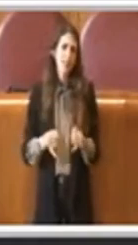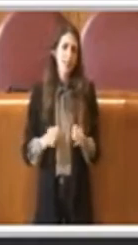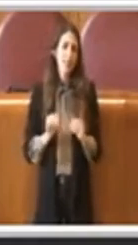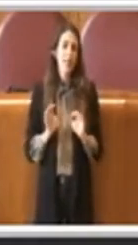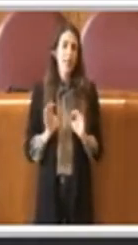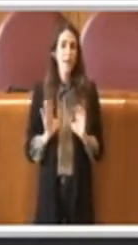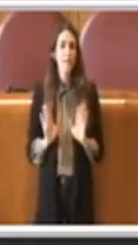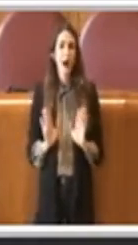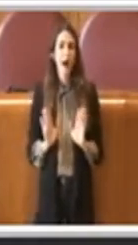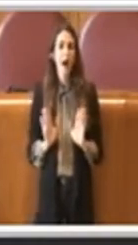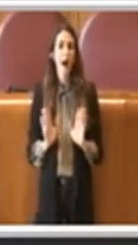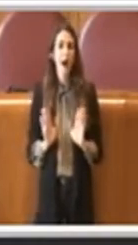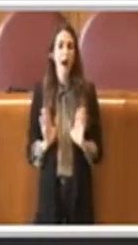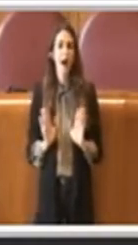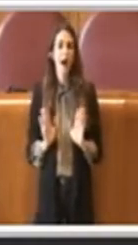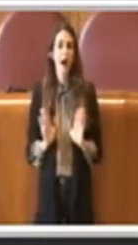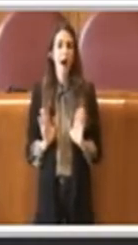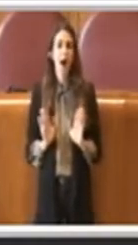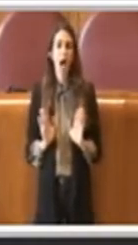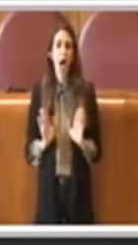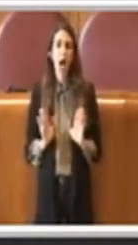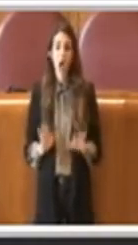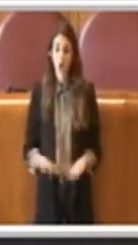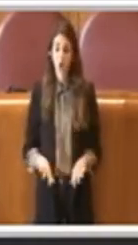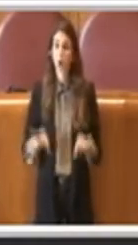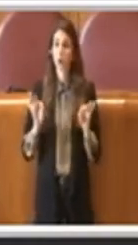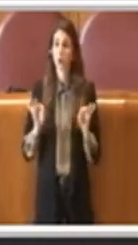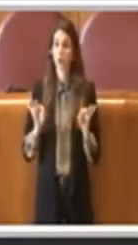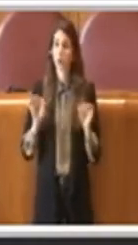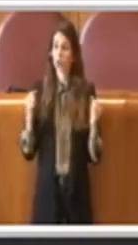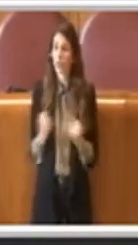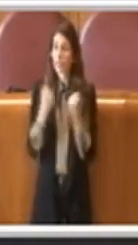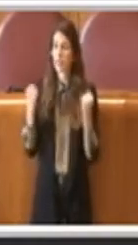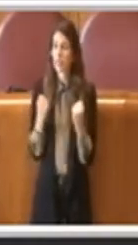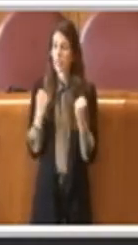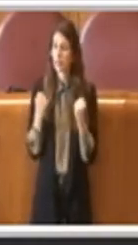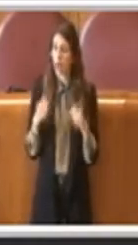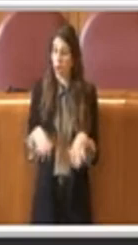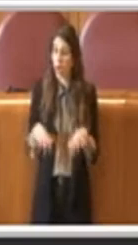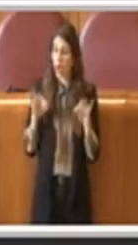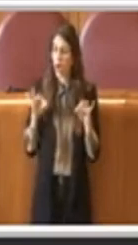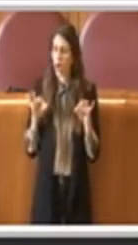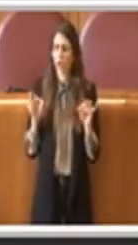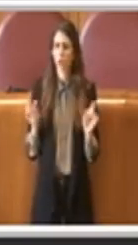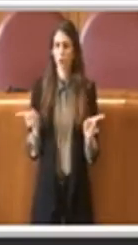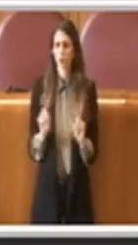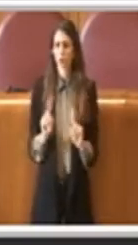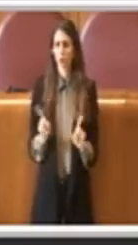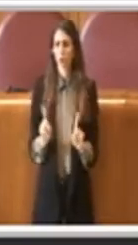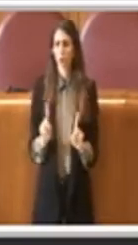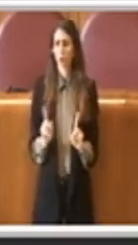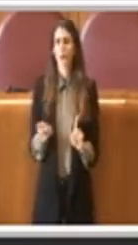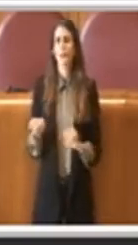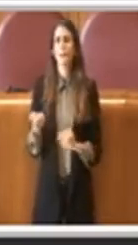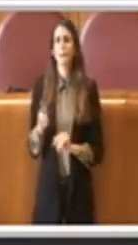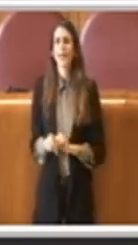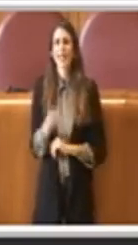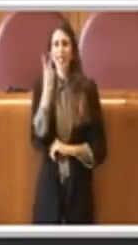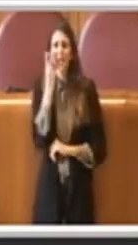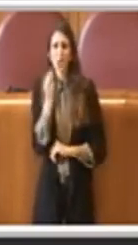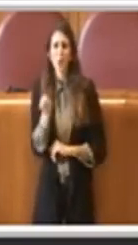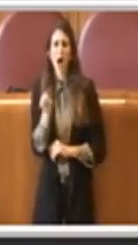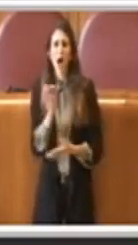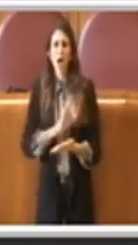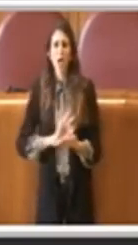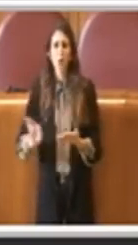motivo per interrompere o sospendere l'iniziativa, che tra l'altro non è vero che riguarda tutte le